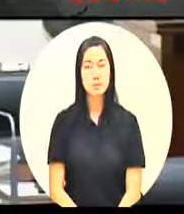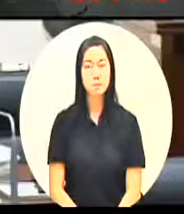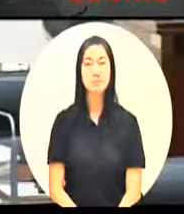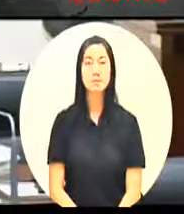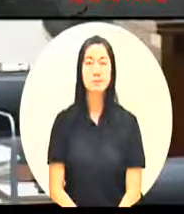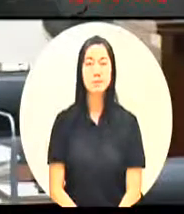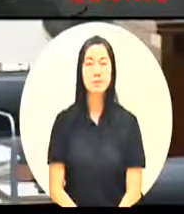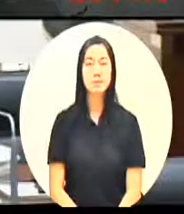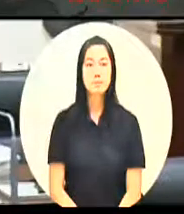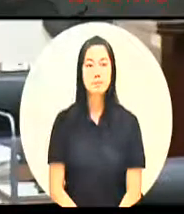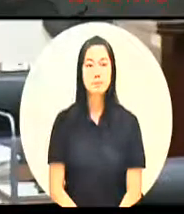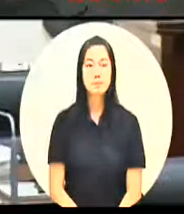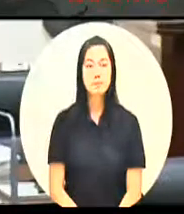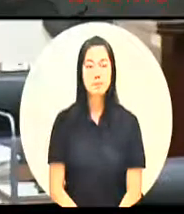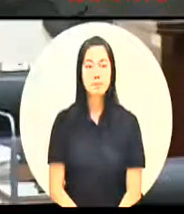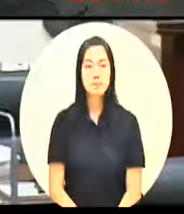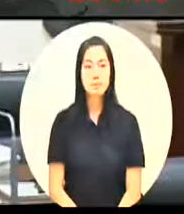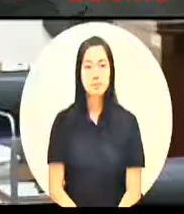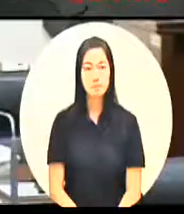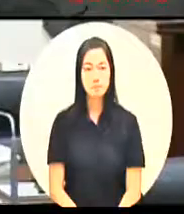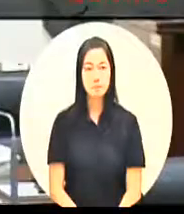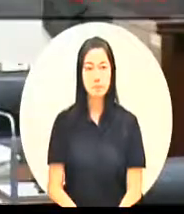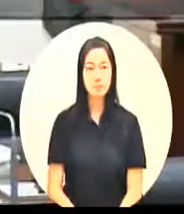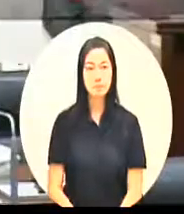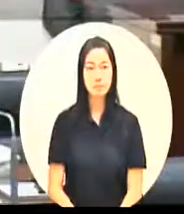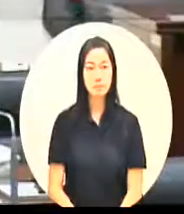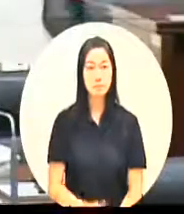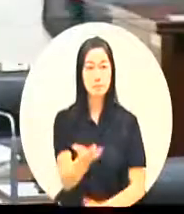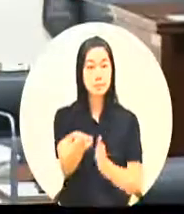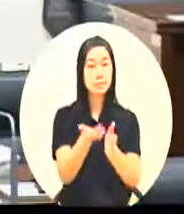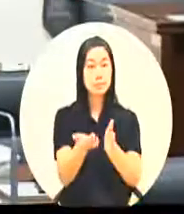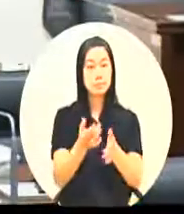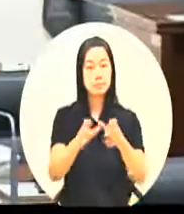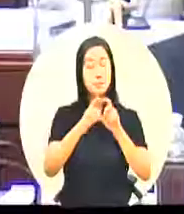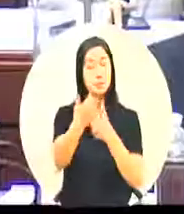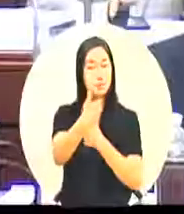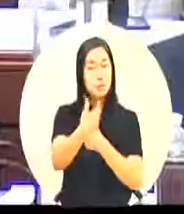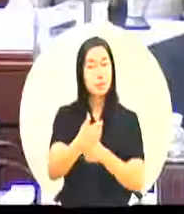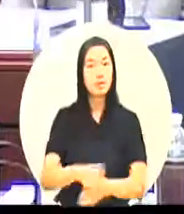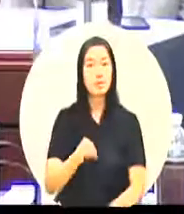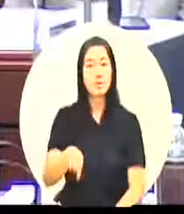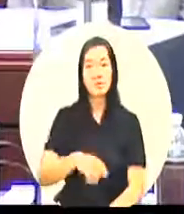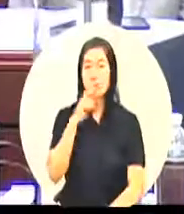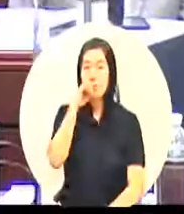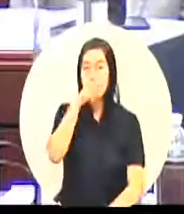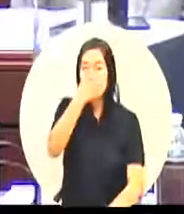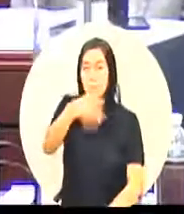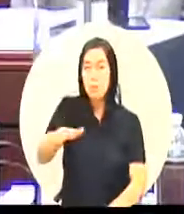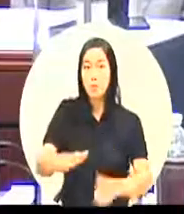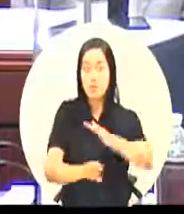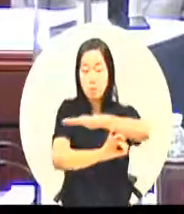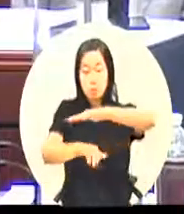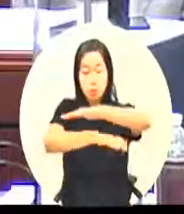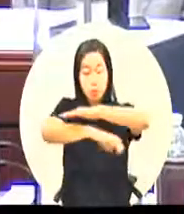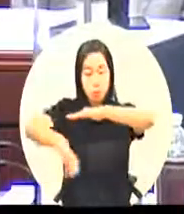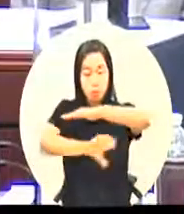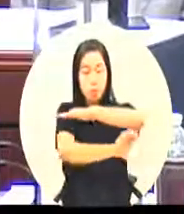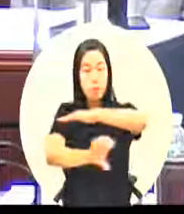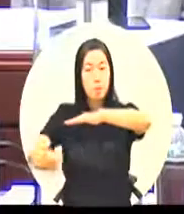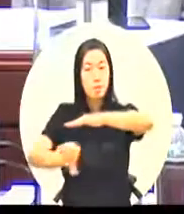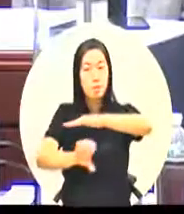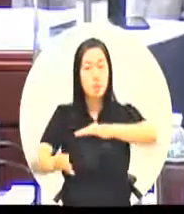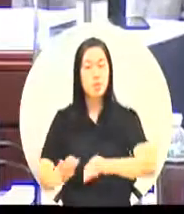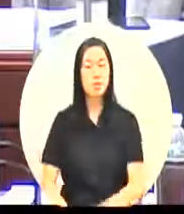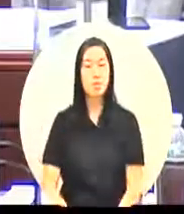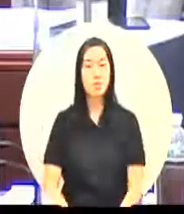要请您回答。 有关你，谢谢周议员。有关你污水下水道的工程，有些完